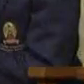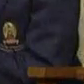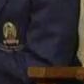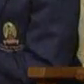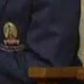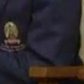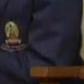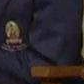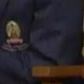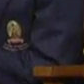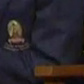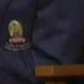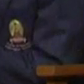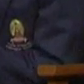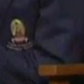มุสา